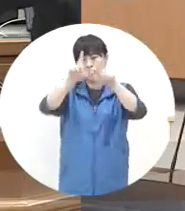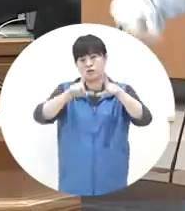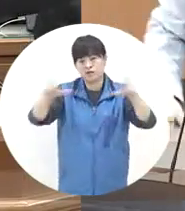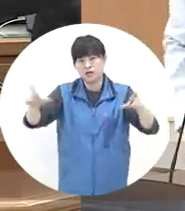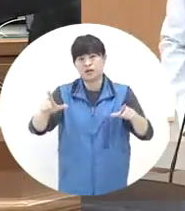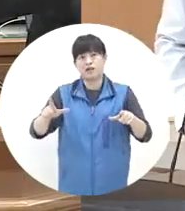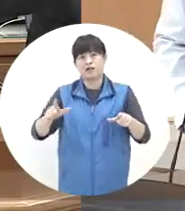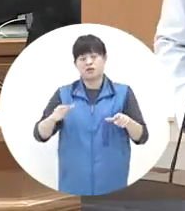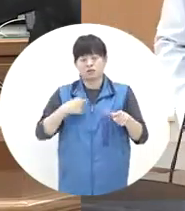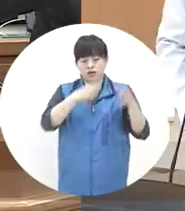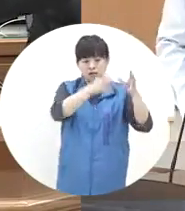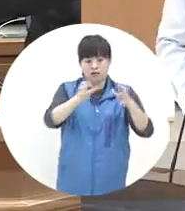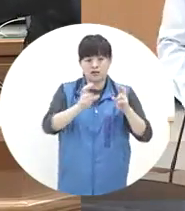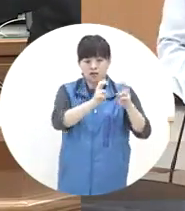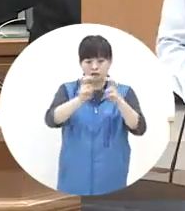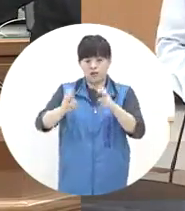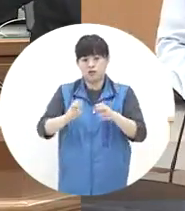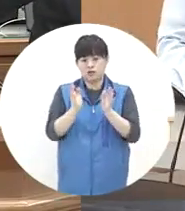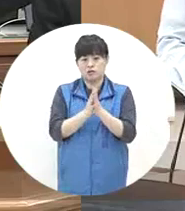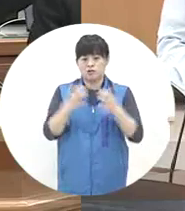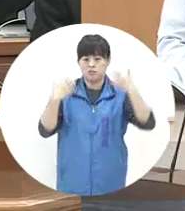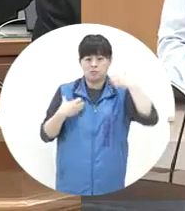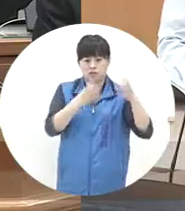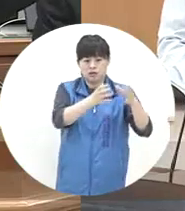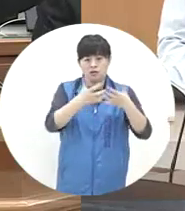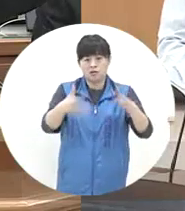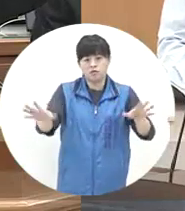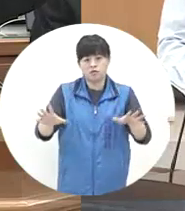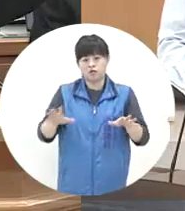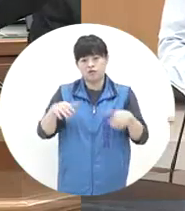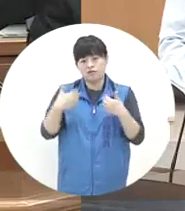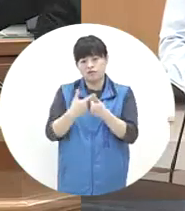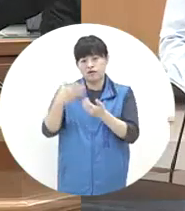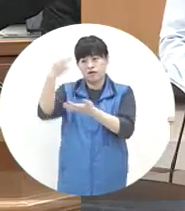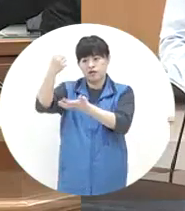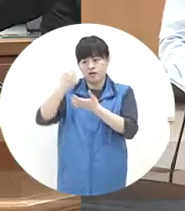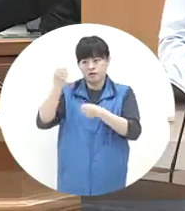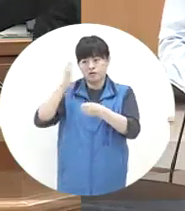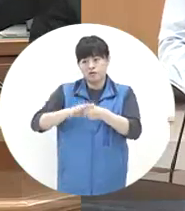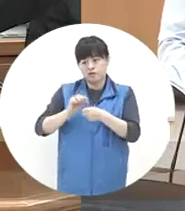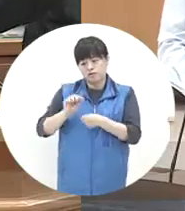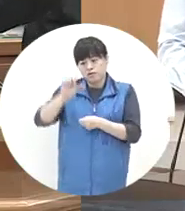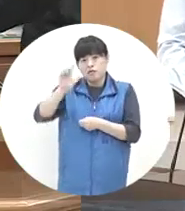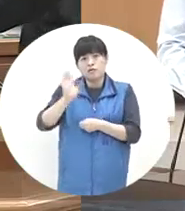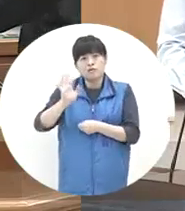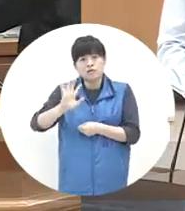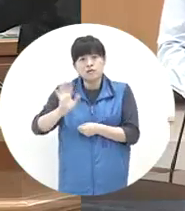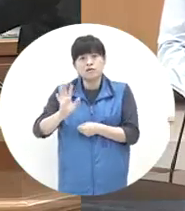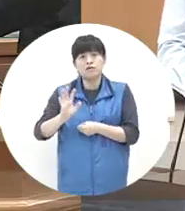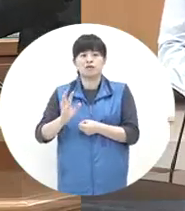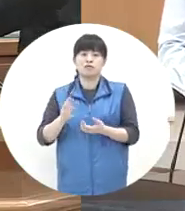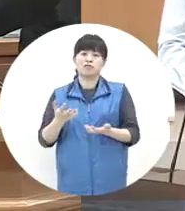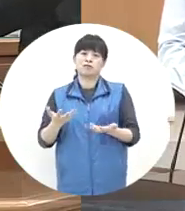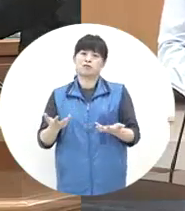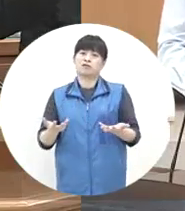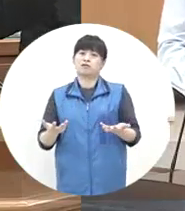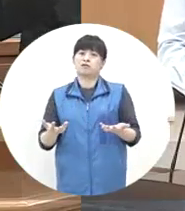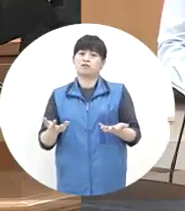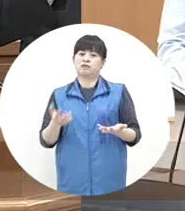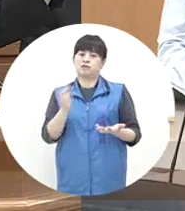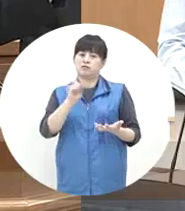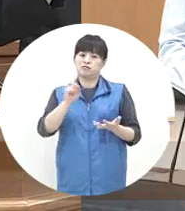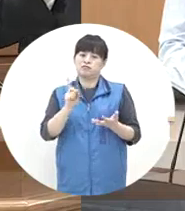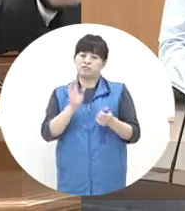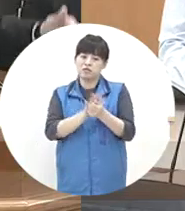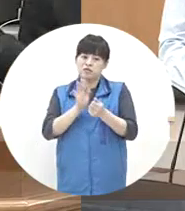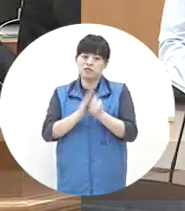轨道建设也是如火如荼做最多，那你经费不给他多一点机会的话， 是。 那你怎么样去发